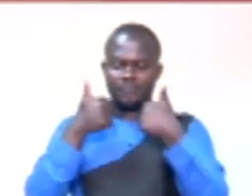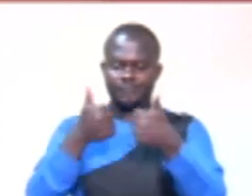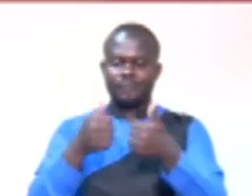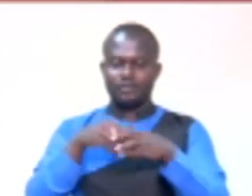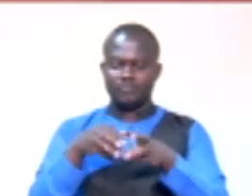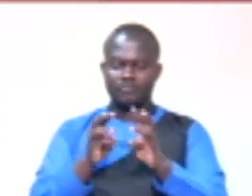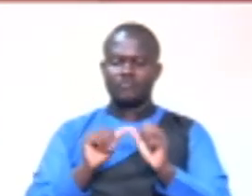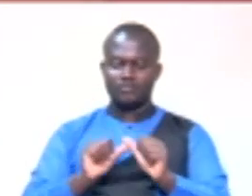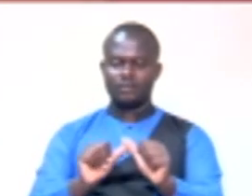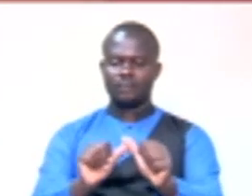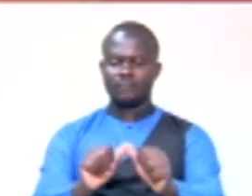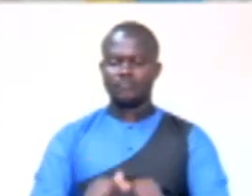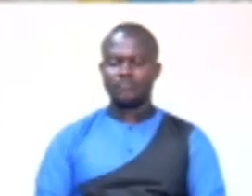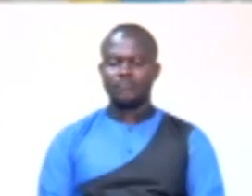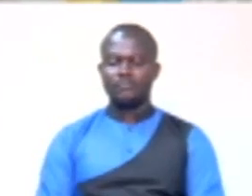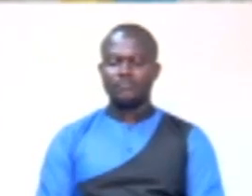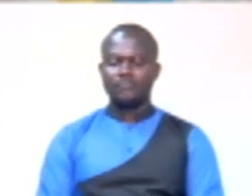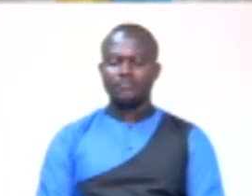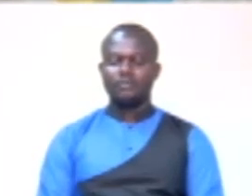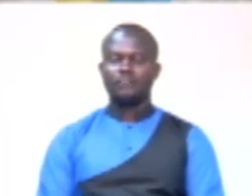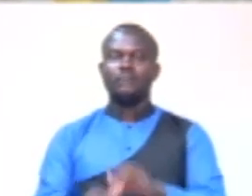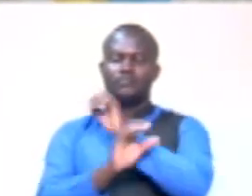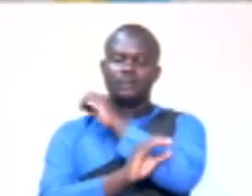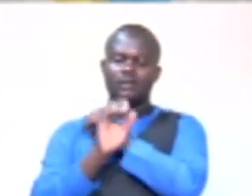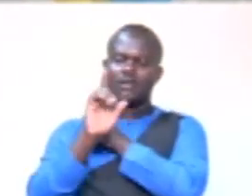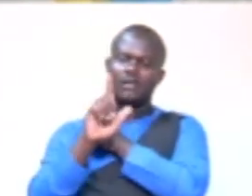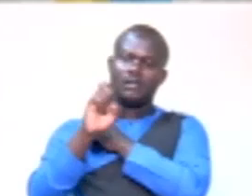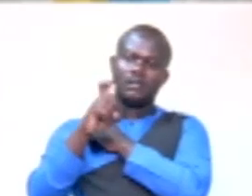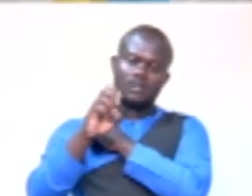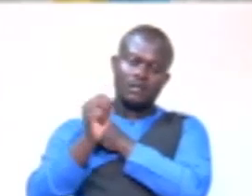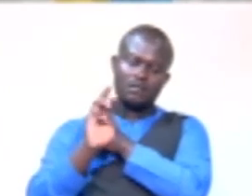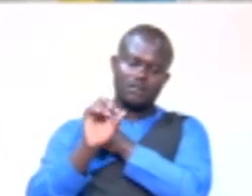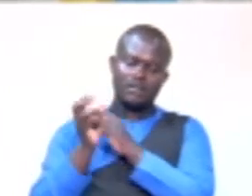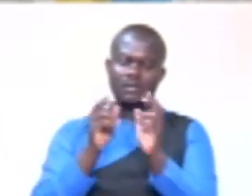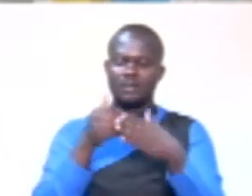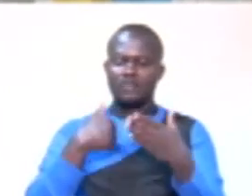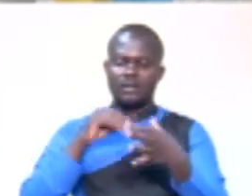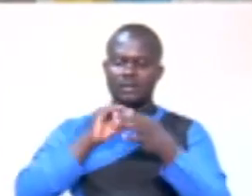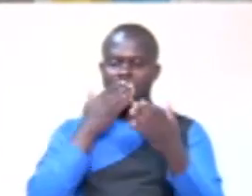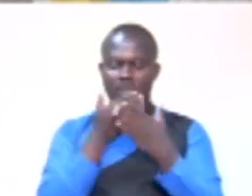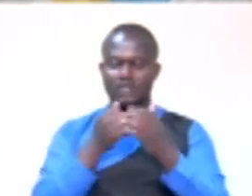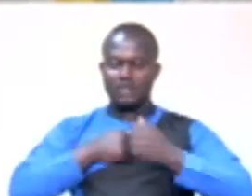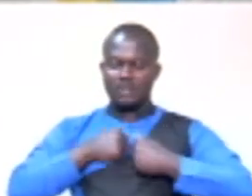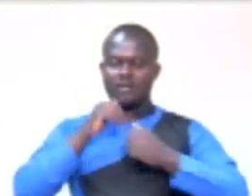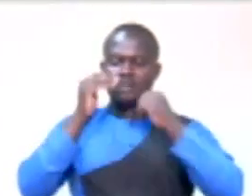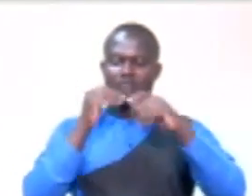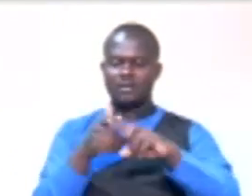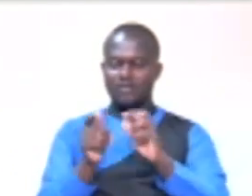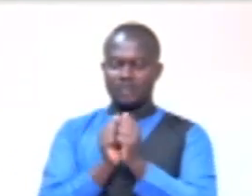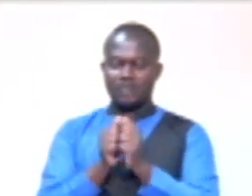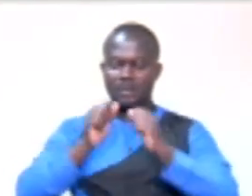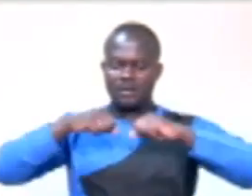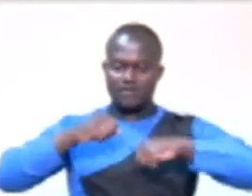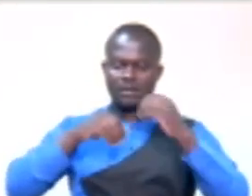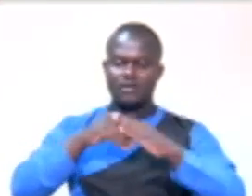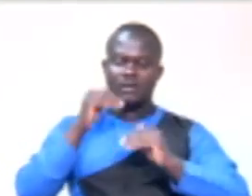buryo burambye. Sustainable finance. Igihugu cya Luxembourg gisanganywe umubano mwiza n'u Rwanda mu nzego zitandukanye. Aya masezerano